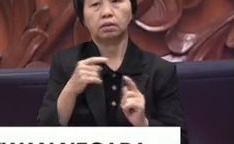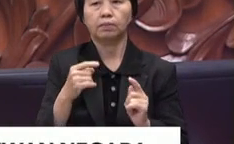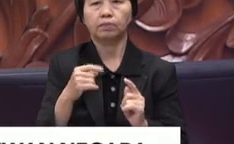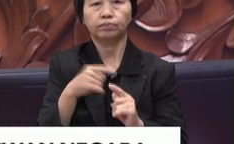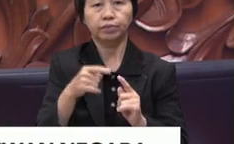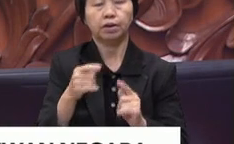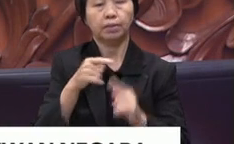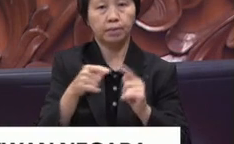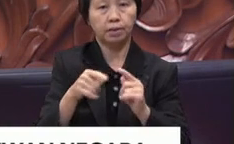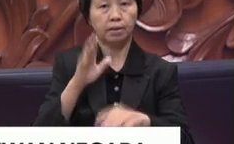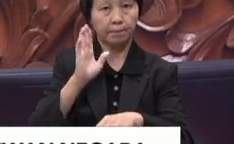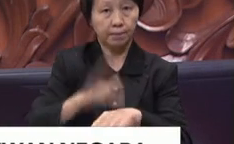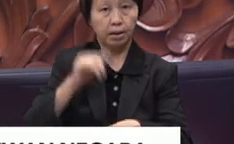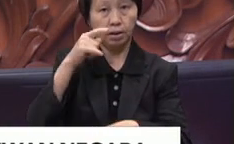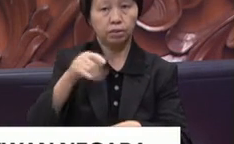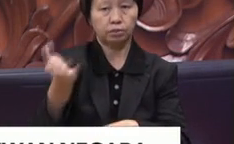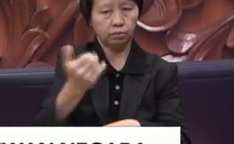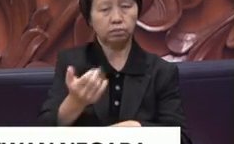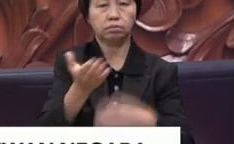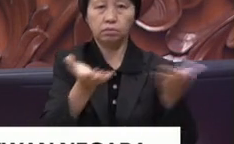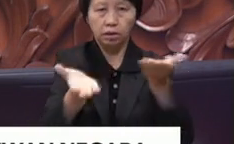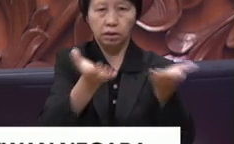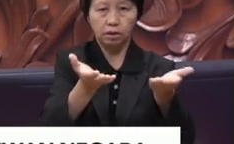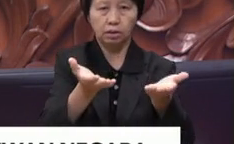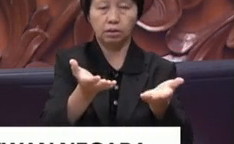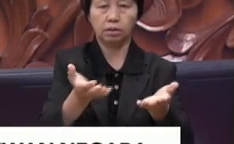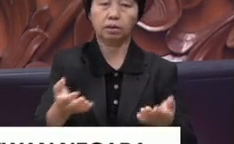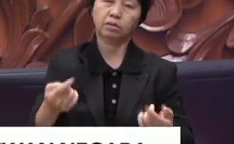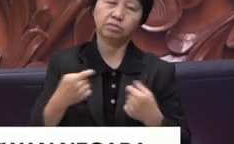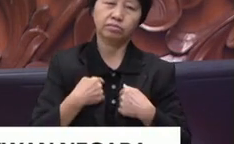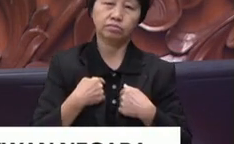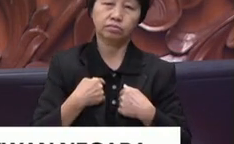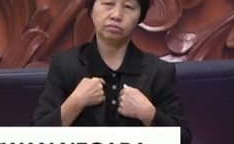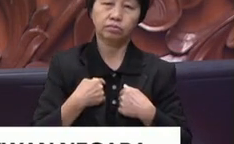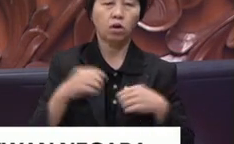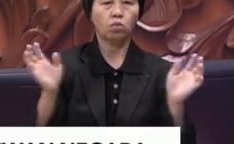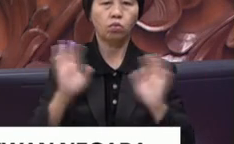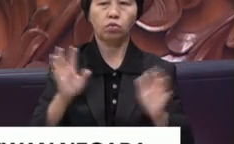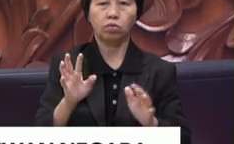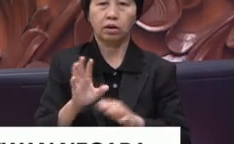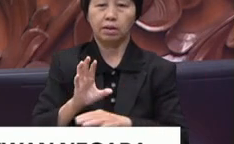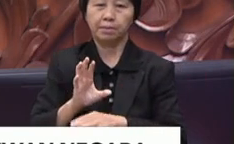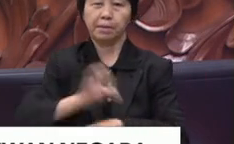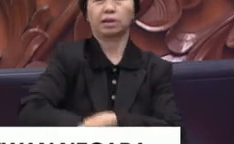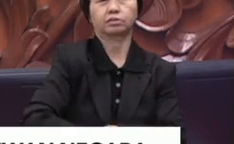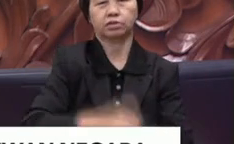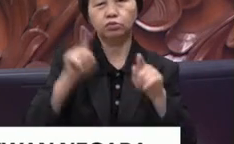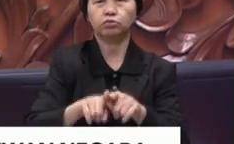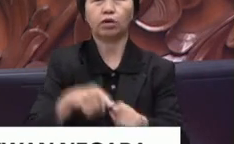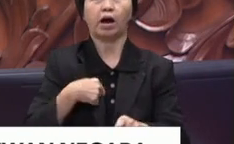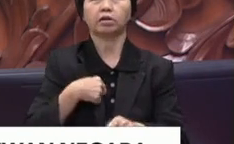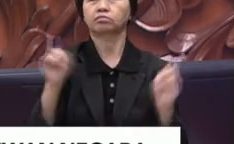panggilan untuk Bah hemat maka saya bukan mengetes terpaksa bersetuju